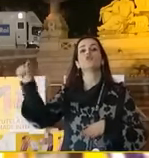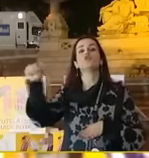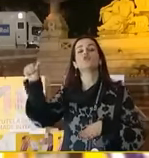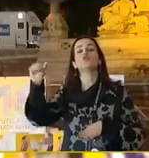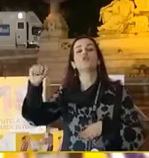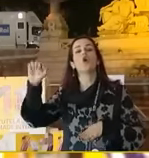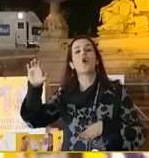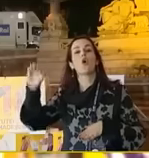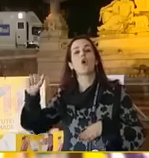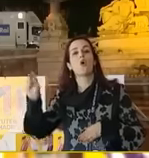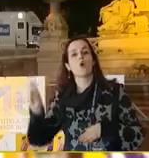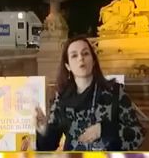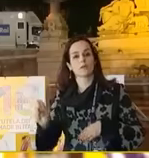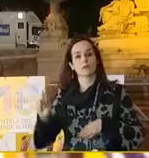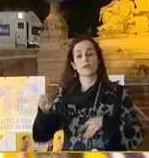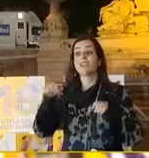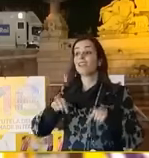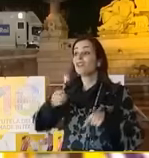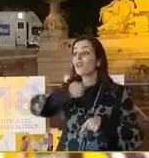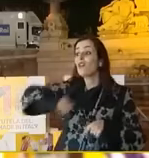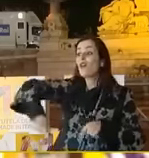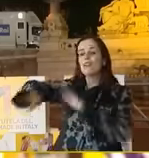di andare a raccontare in giro per il mondo.